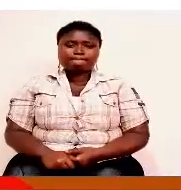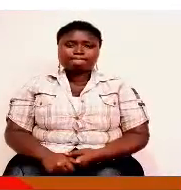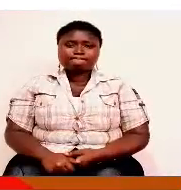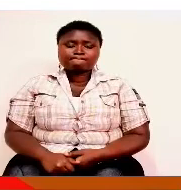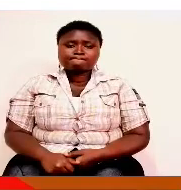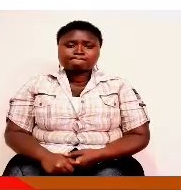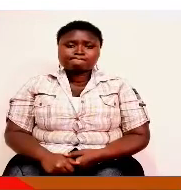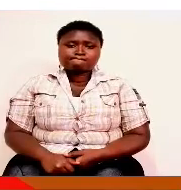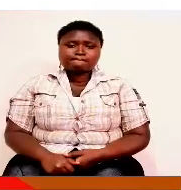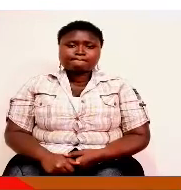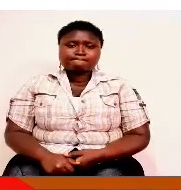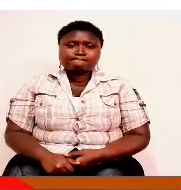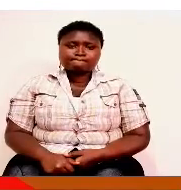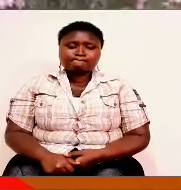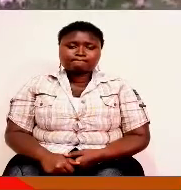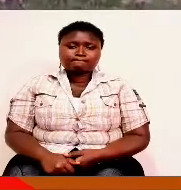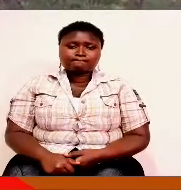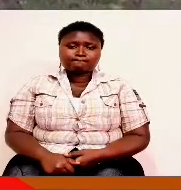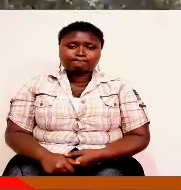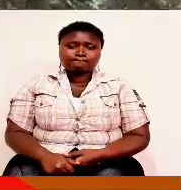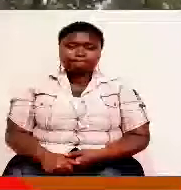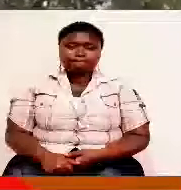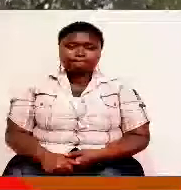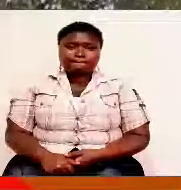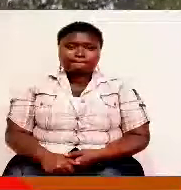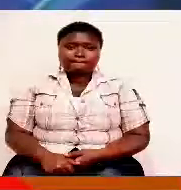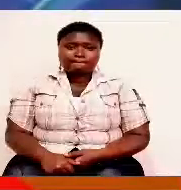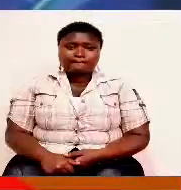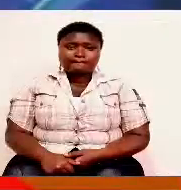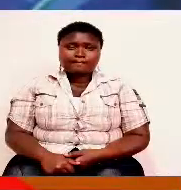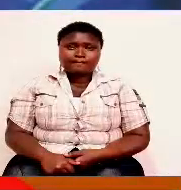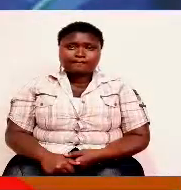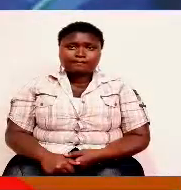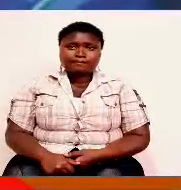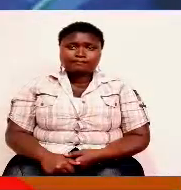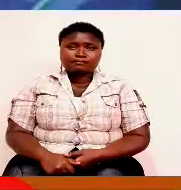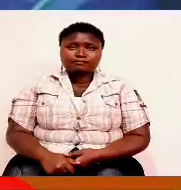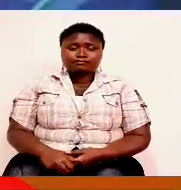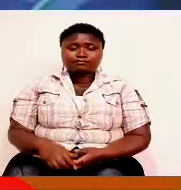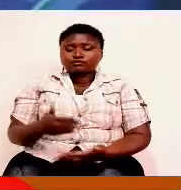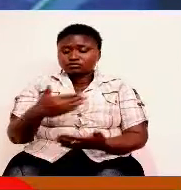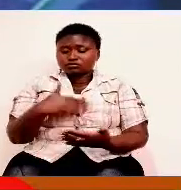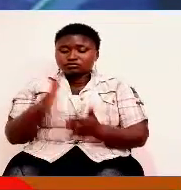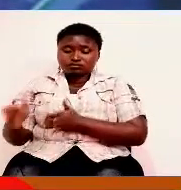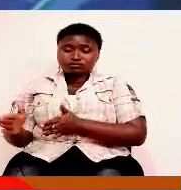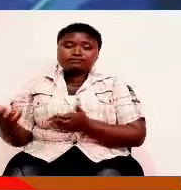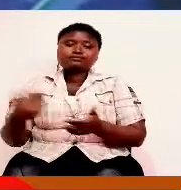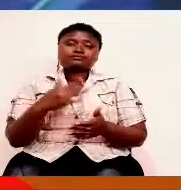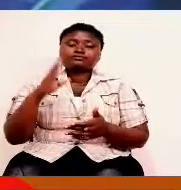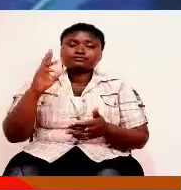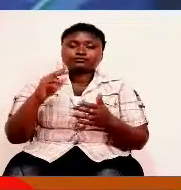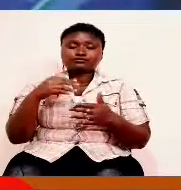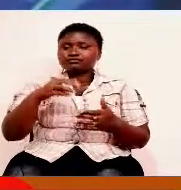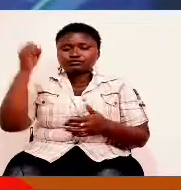hadwe ineha utana TV. Jitikaga Simon Mwangi. Tugetiga na naishio. Shiege maine na